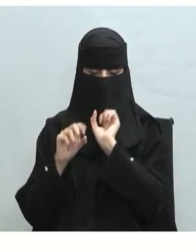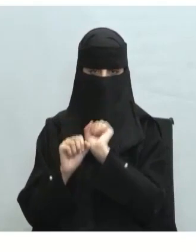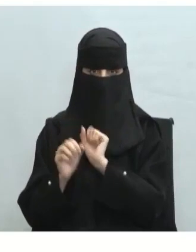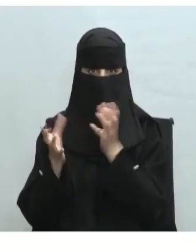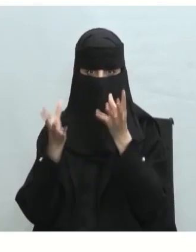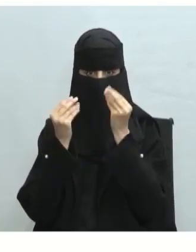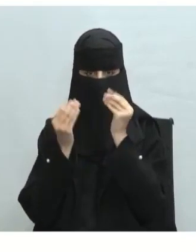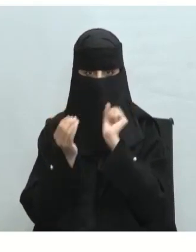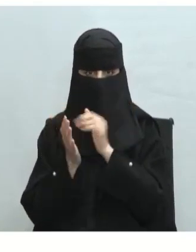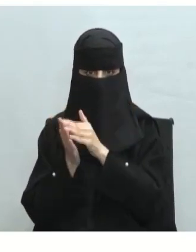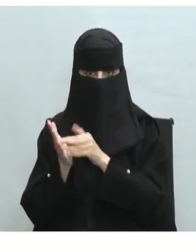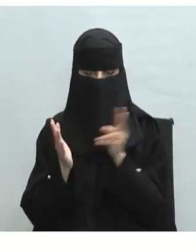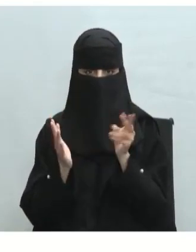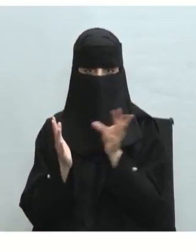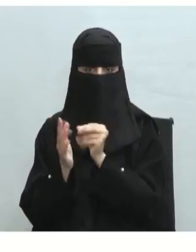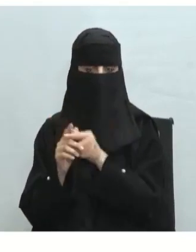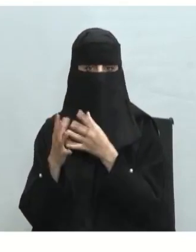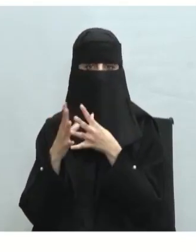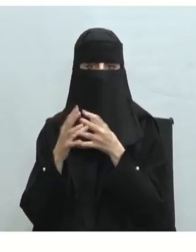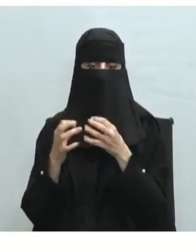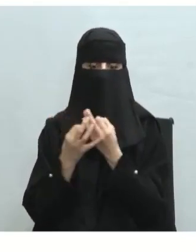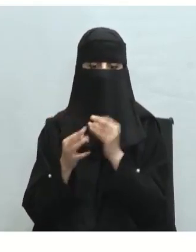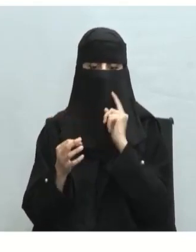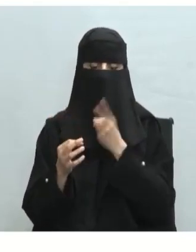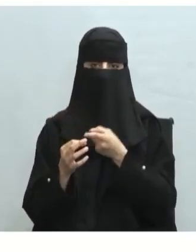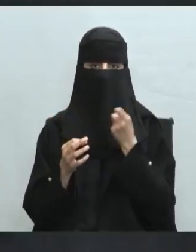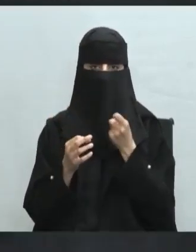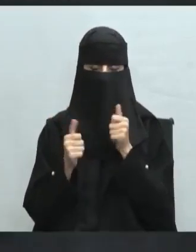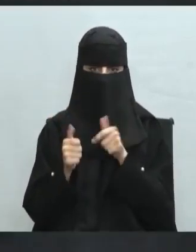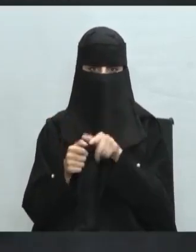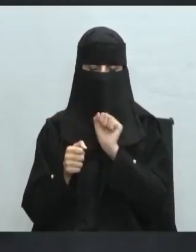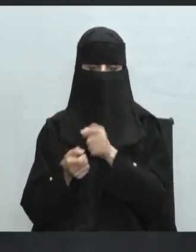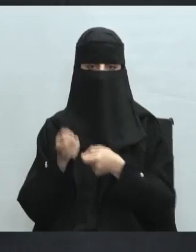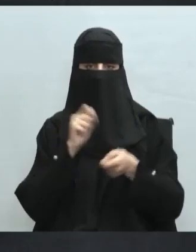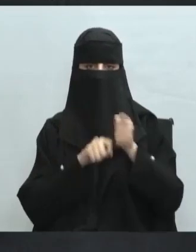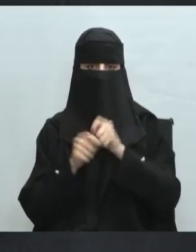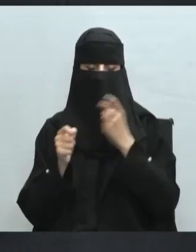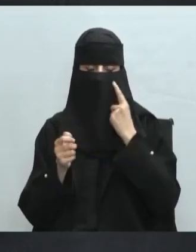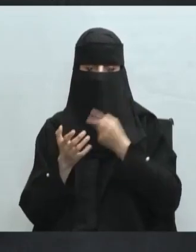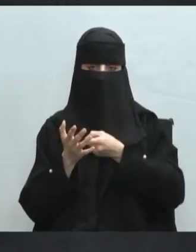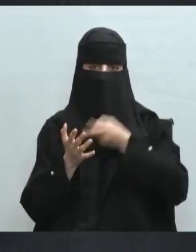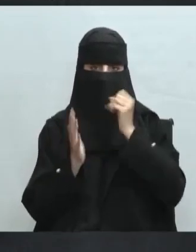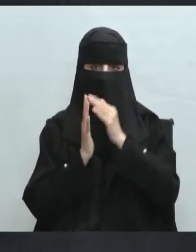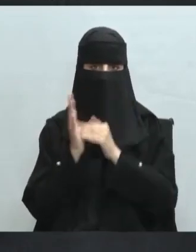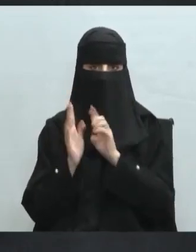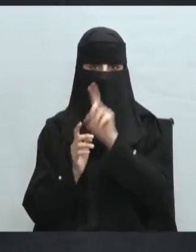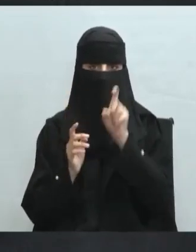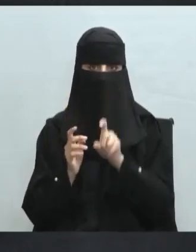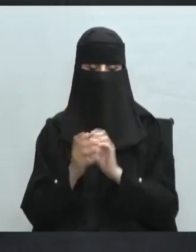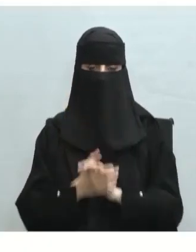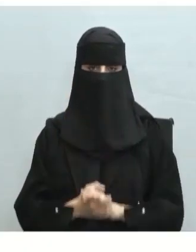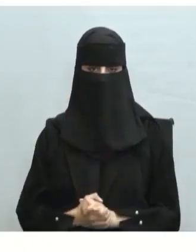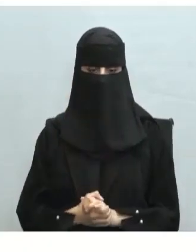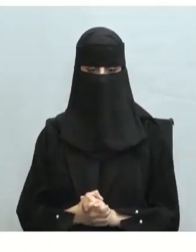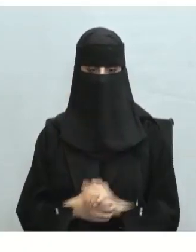النص هنا ايضا كيف تحدث عمليه فهم المضمون كيف تحدث عمليه فهم مضمون النص